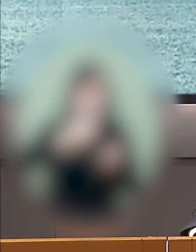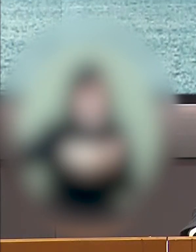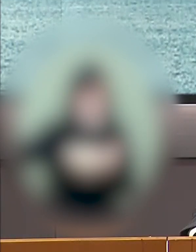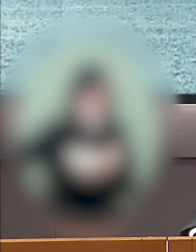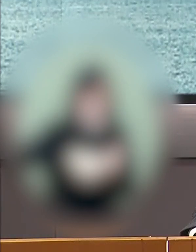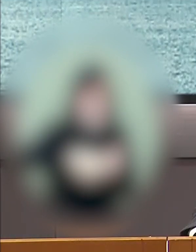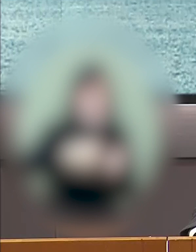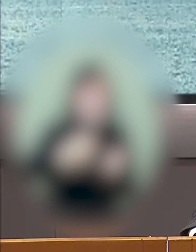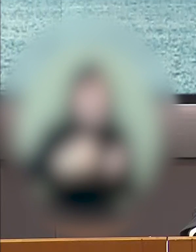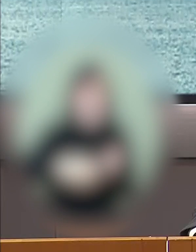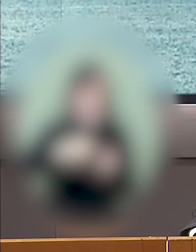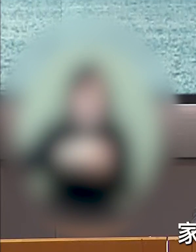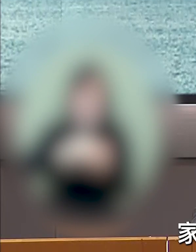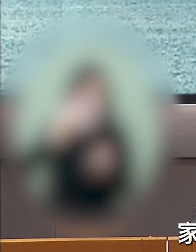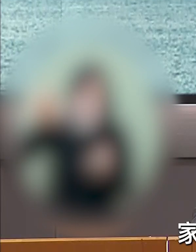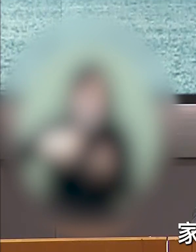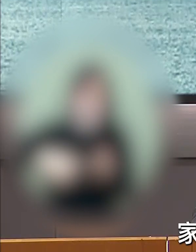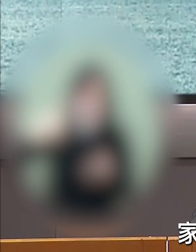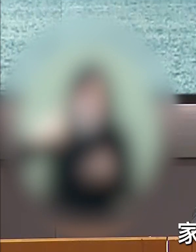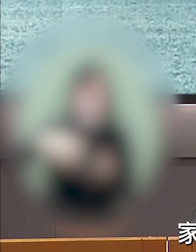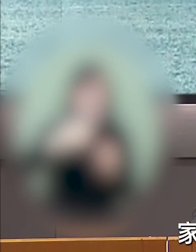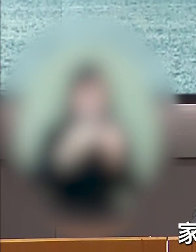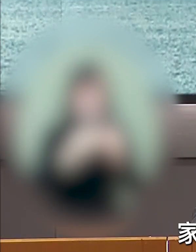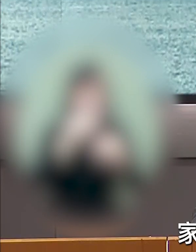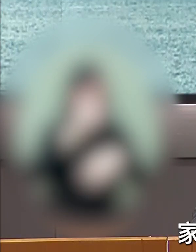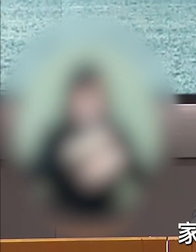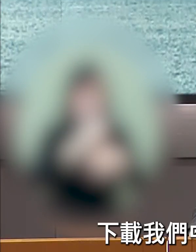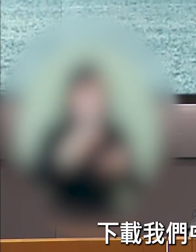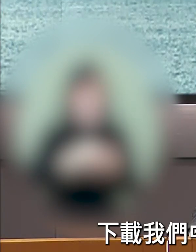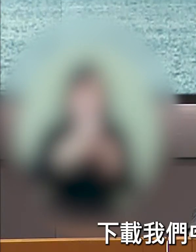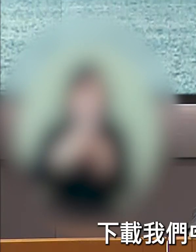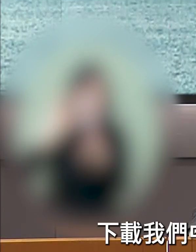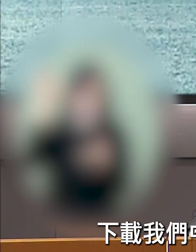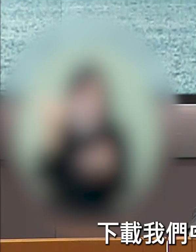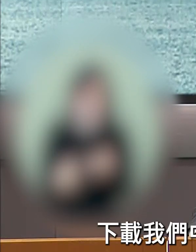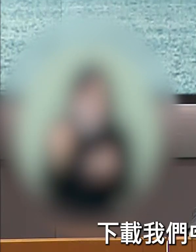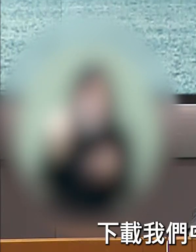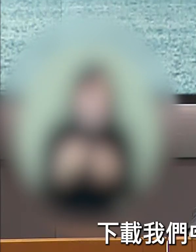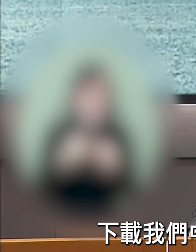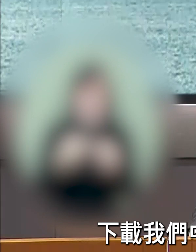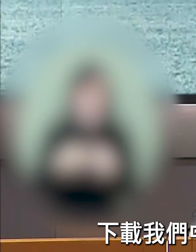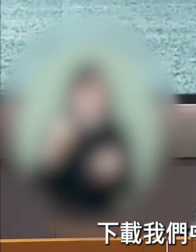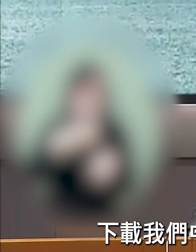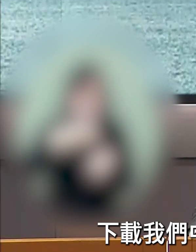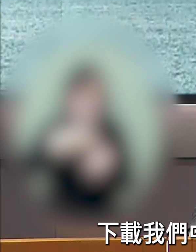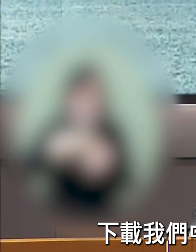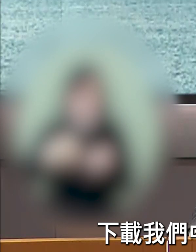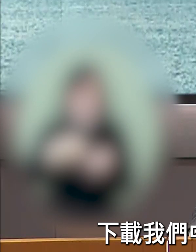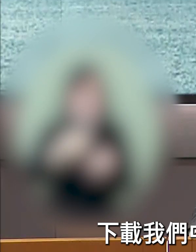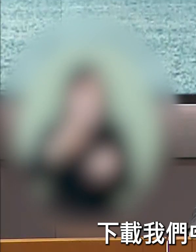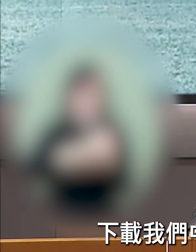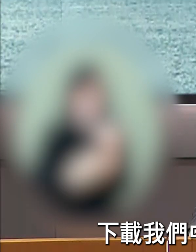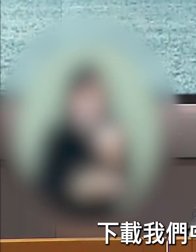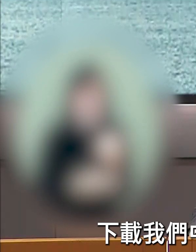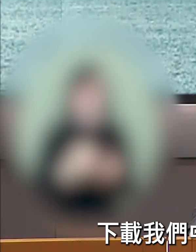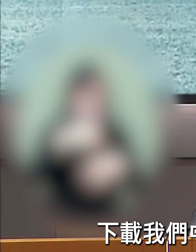件。成功上載之後，家居接觸者就可以透過連結下載我們中心發出的一個根據法例所發